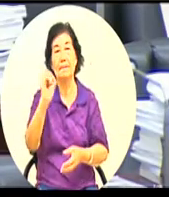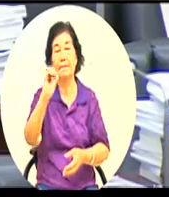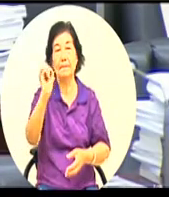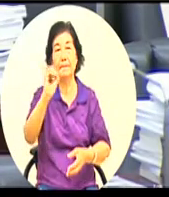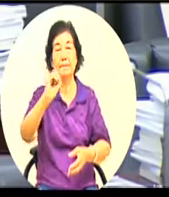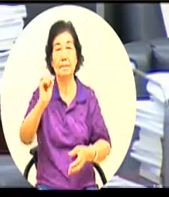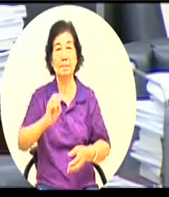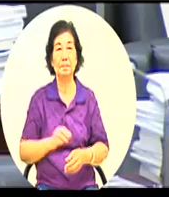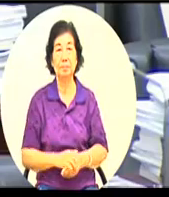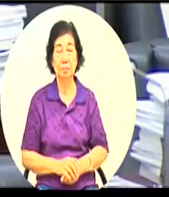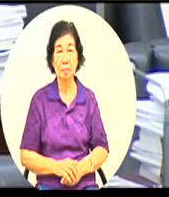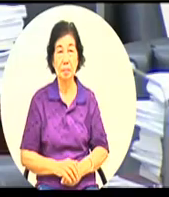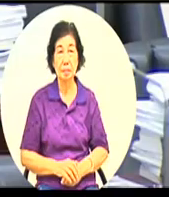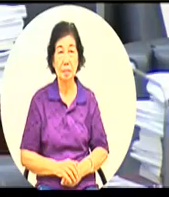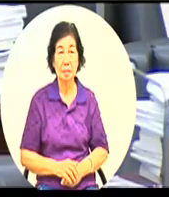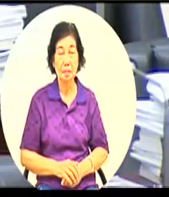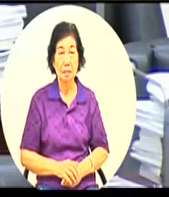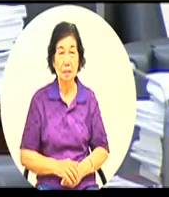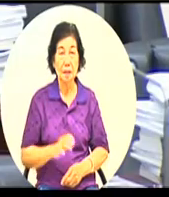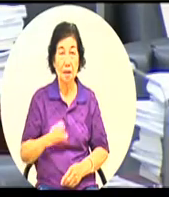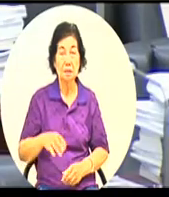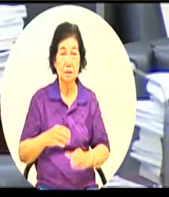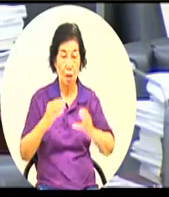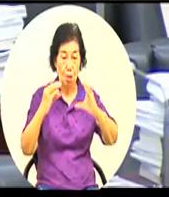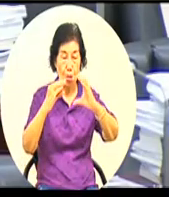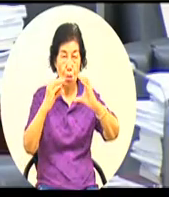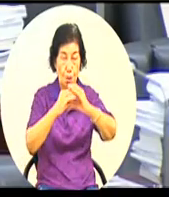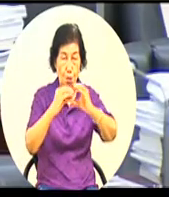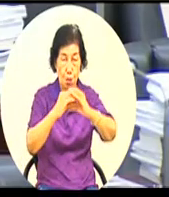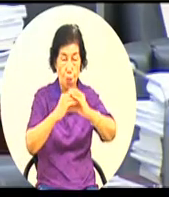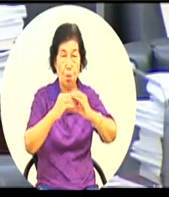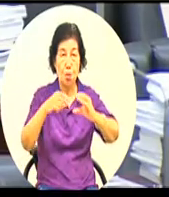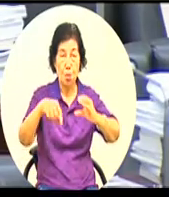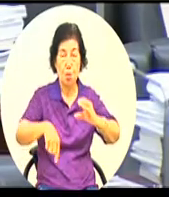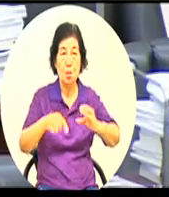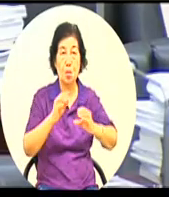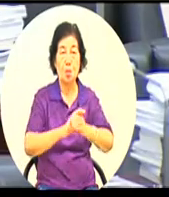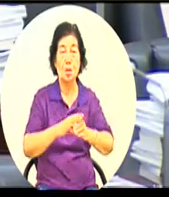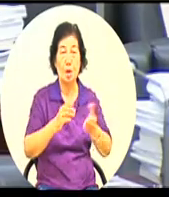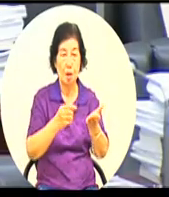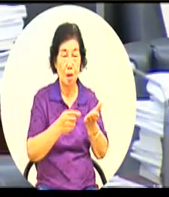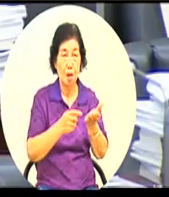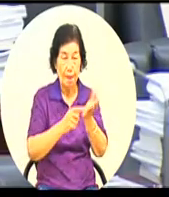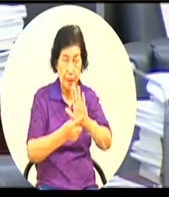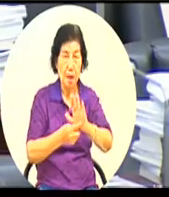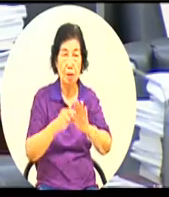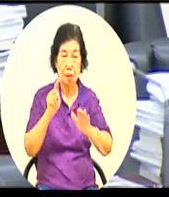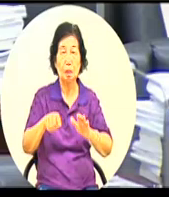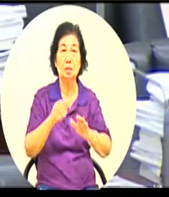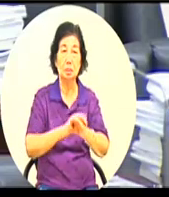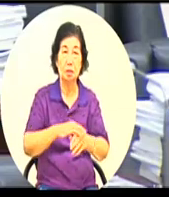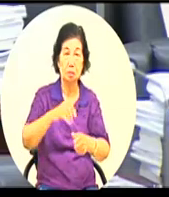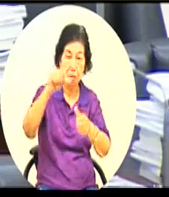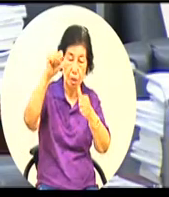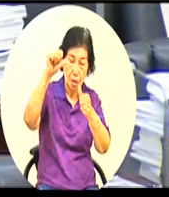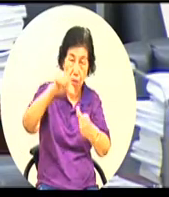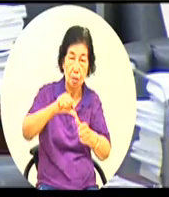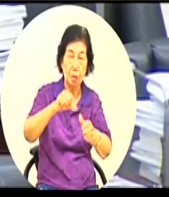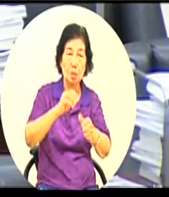来忌惮来表演，嘛是怎啊？你嘛是会控制，敢毋免？你嘛是会开呢？